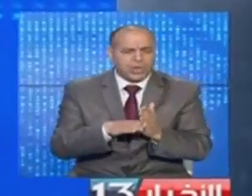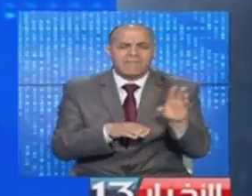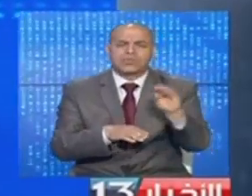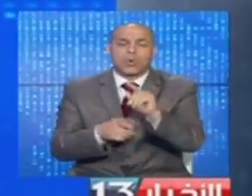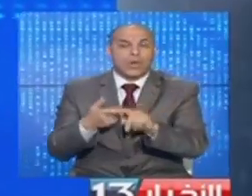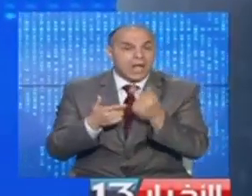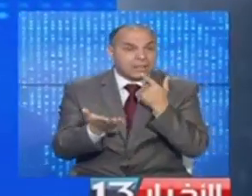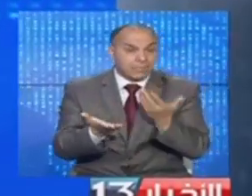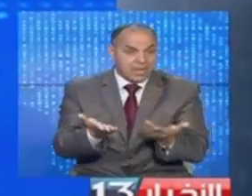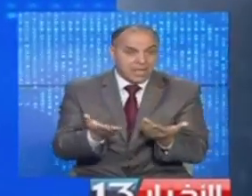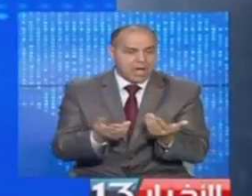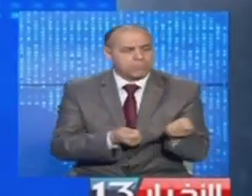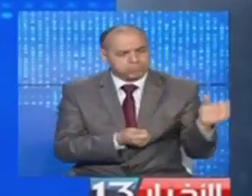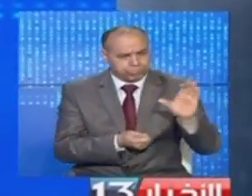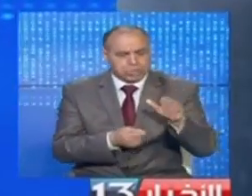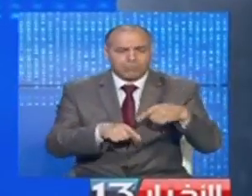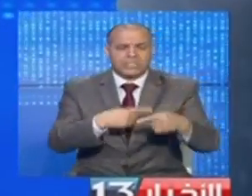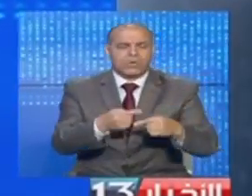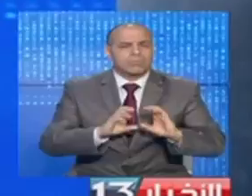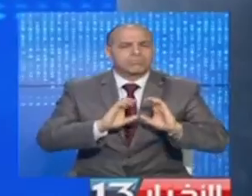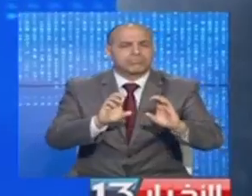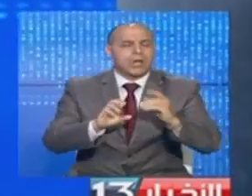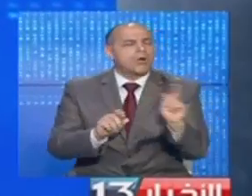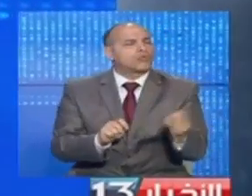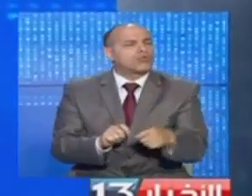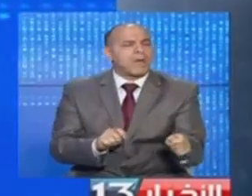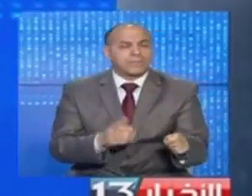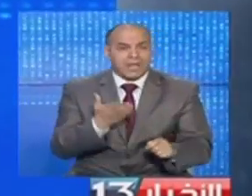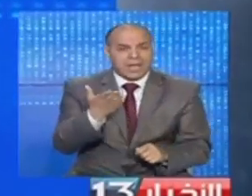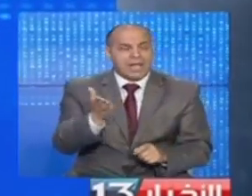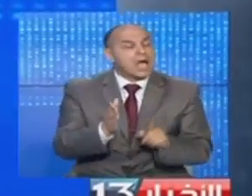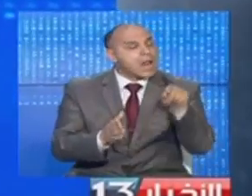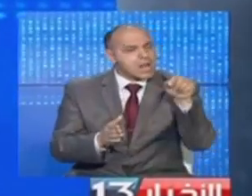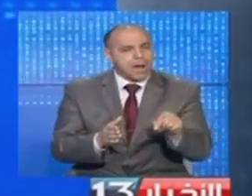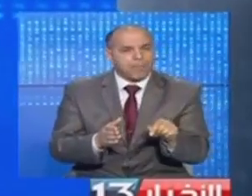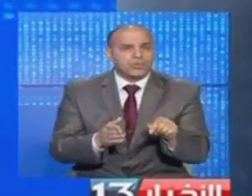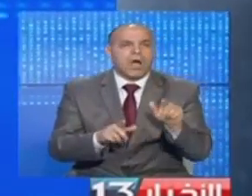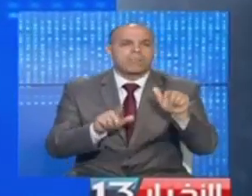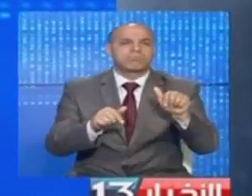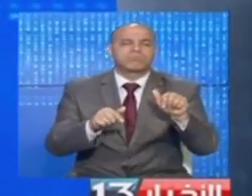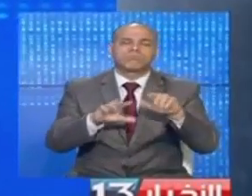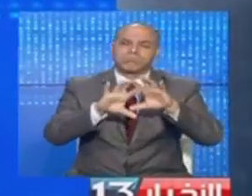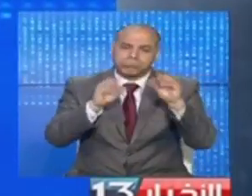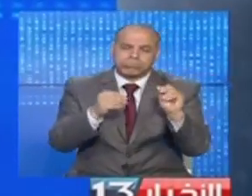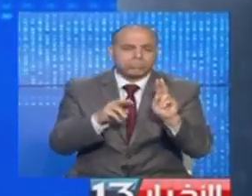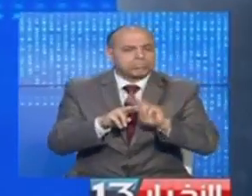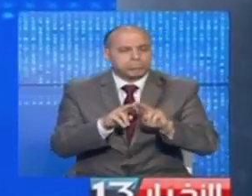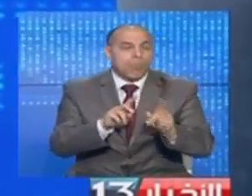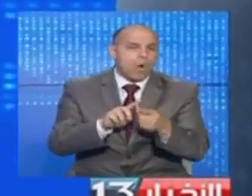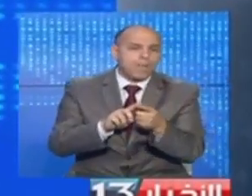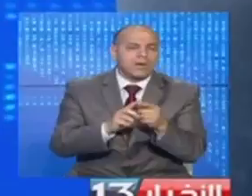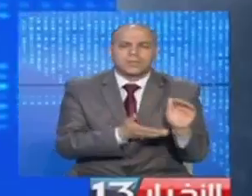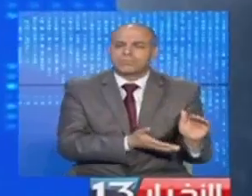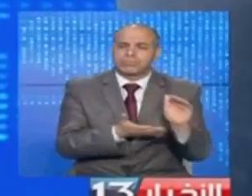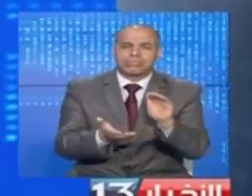الأسواق وأن التزويد مستمر بشكل عادي، مشددة على توفر مخزونات تعديلية هامة